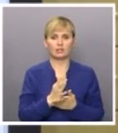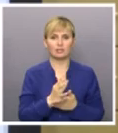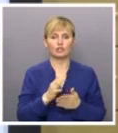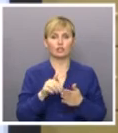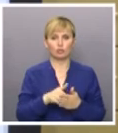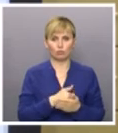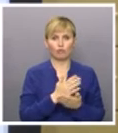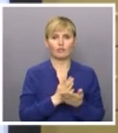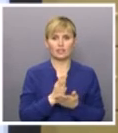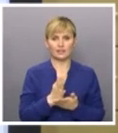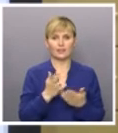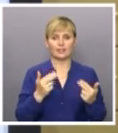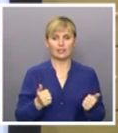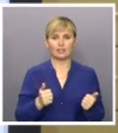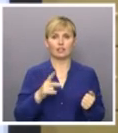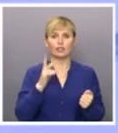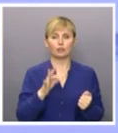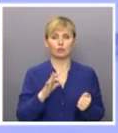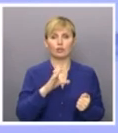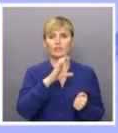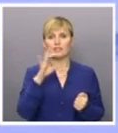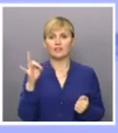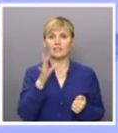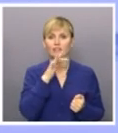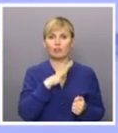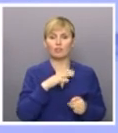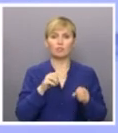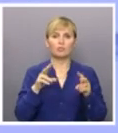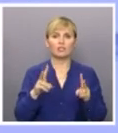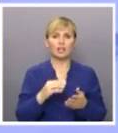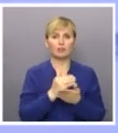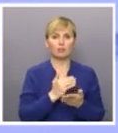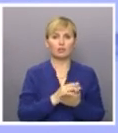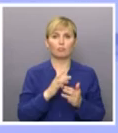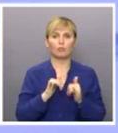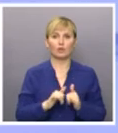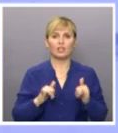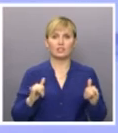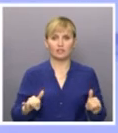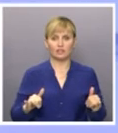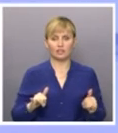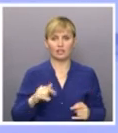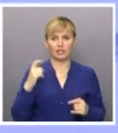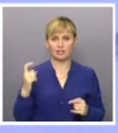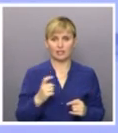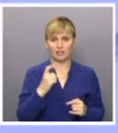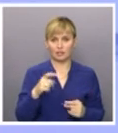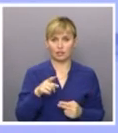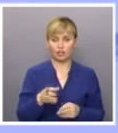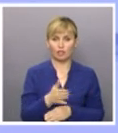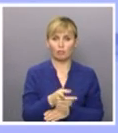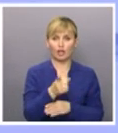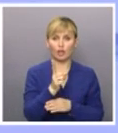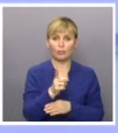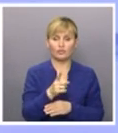новая. Неизведанная какая-то, но, да. Видите как, в советское время была специальная программа по развитию прудового хозяйства, прудового рыбоводства.